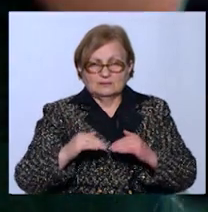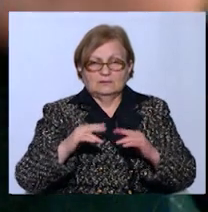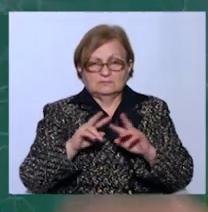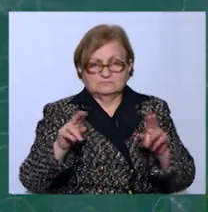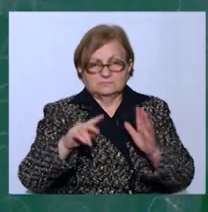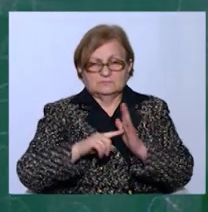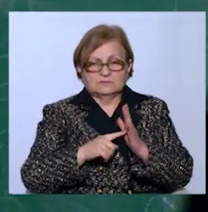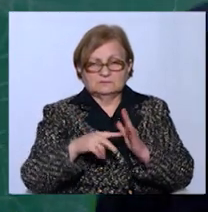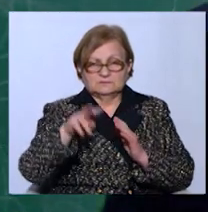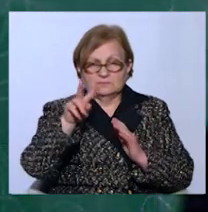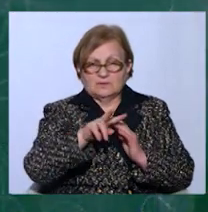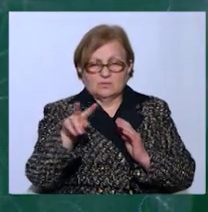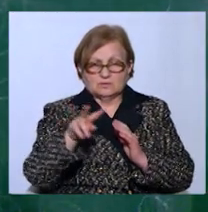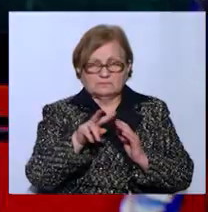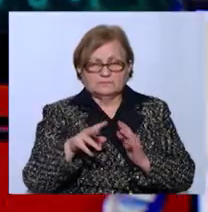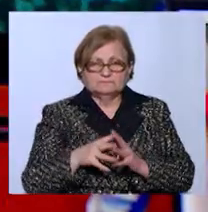ნიშნელი ნიშნელზე.